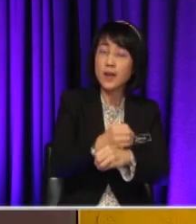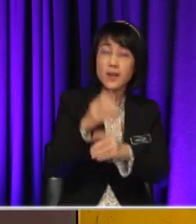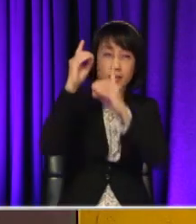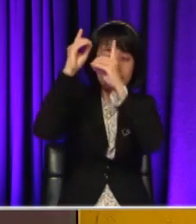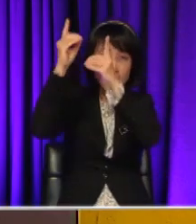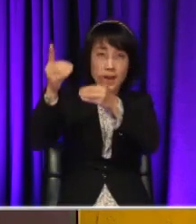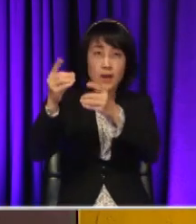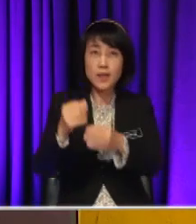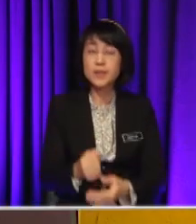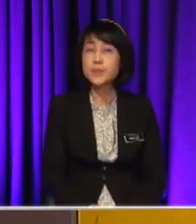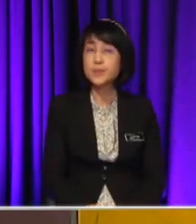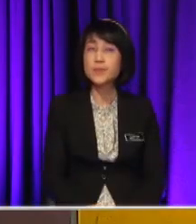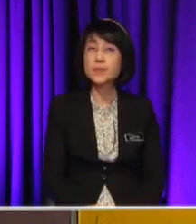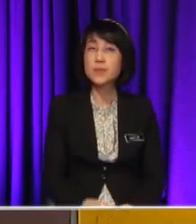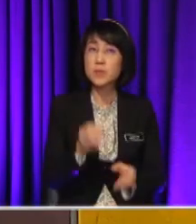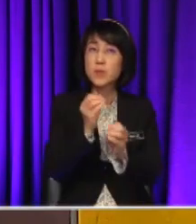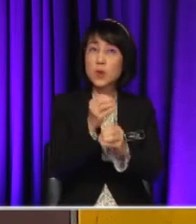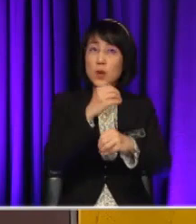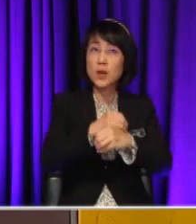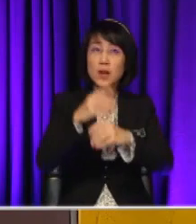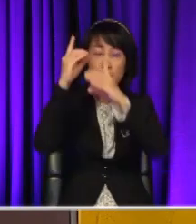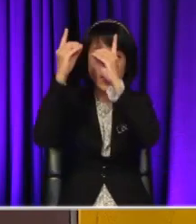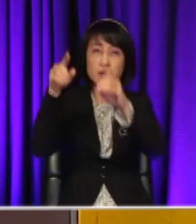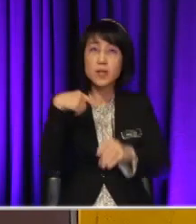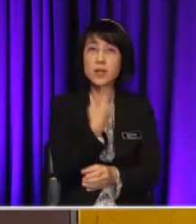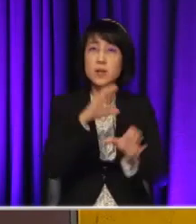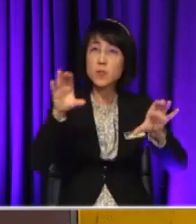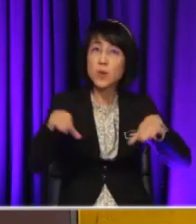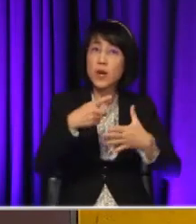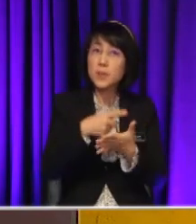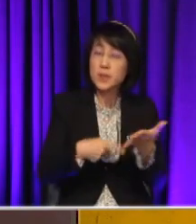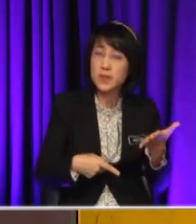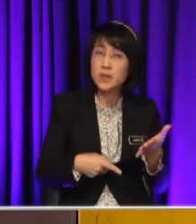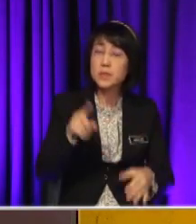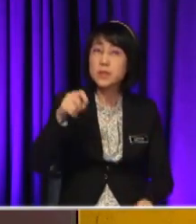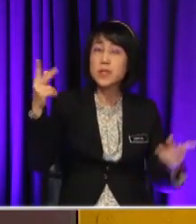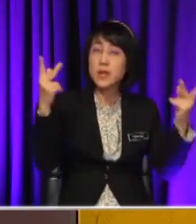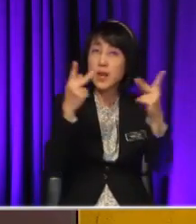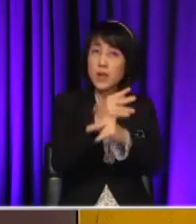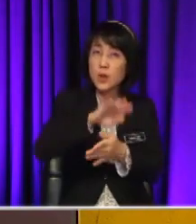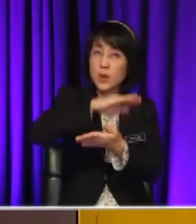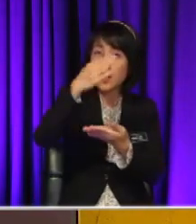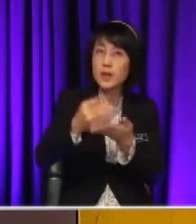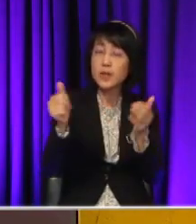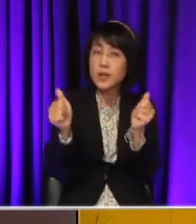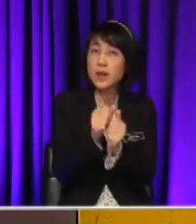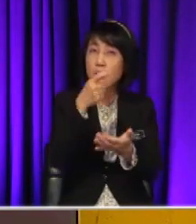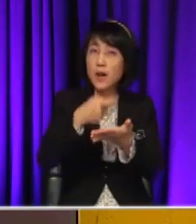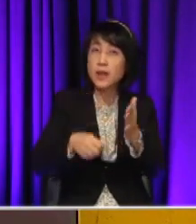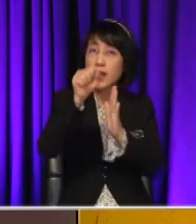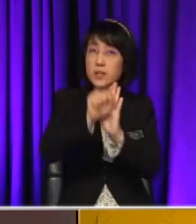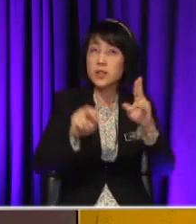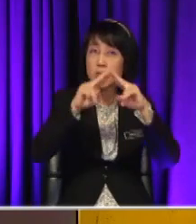data di sini kita perlu buat apa Nak dapatkan jumlah harga kita perlu darah kan quantity dengan harga seunek untuk